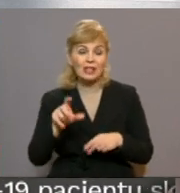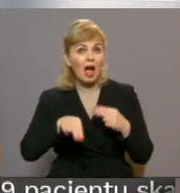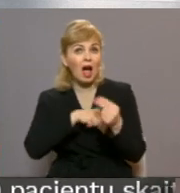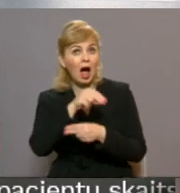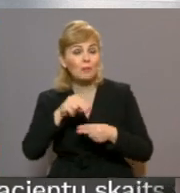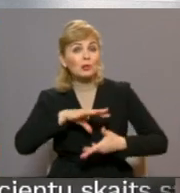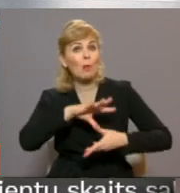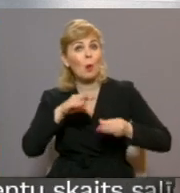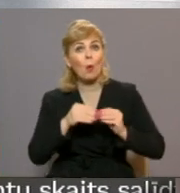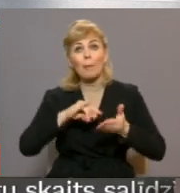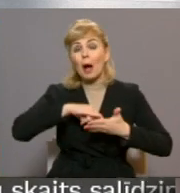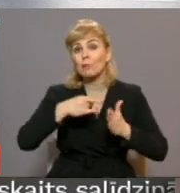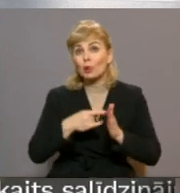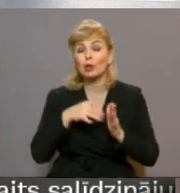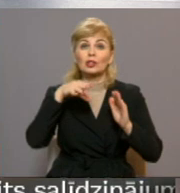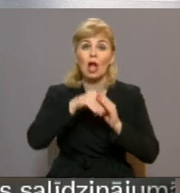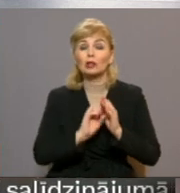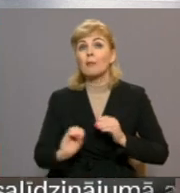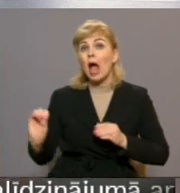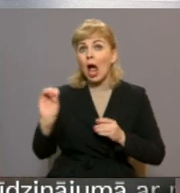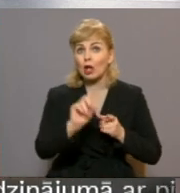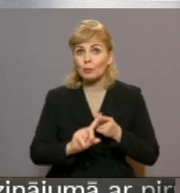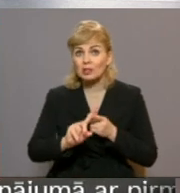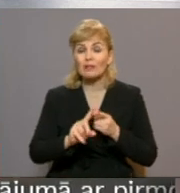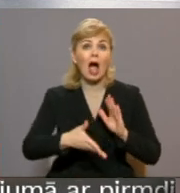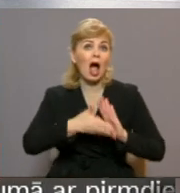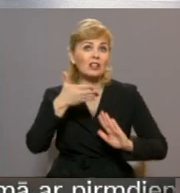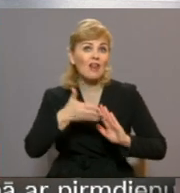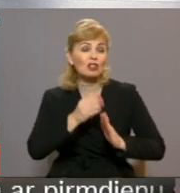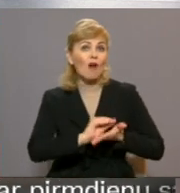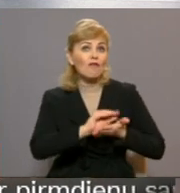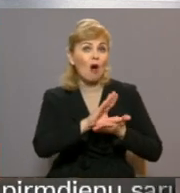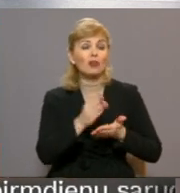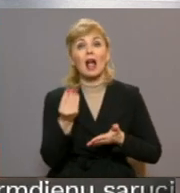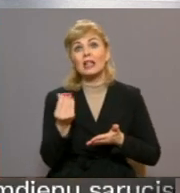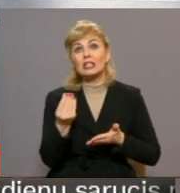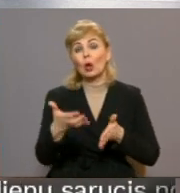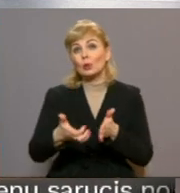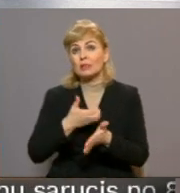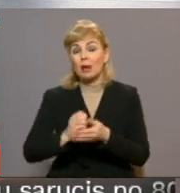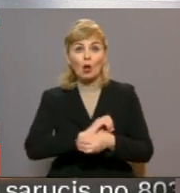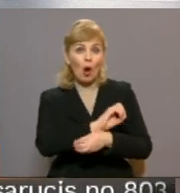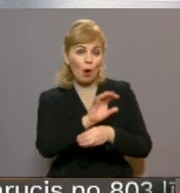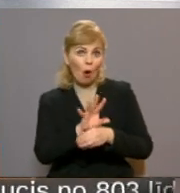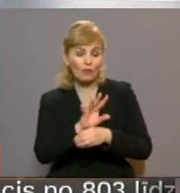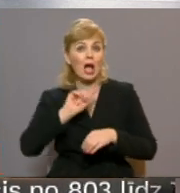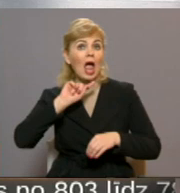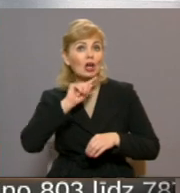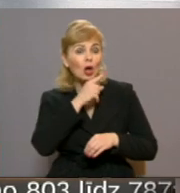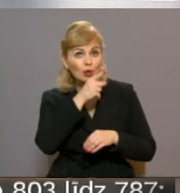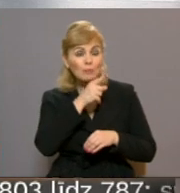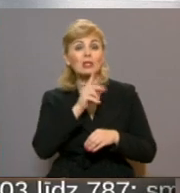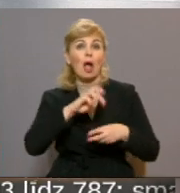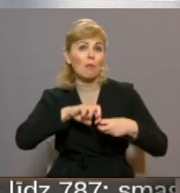apspriesti kopējie projekti, toskait Eiropas Savienības atvesaļošanas fonda līdzekļu izmantošana COVID-19 ekonomisko